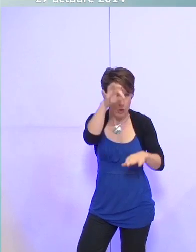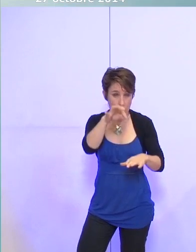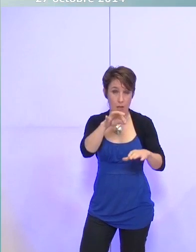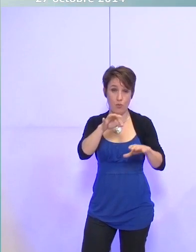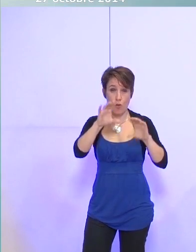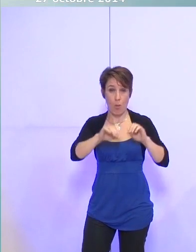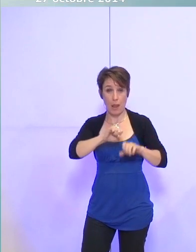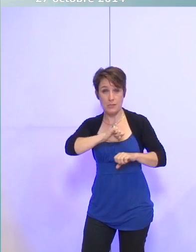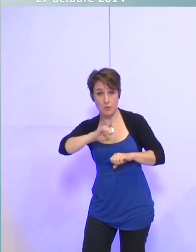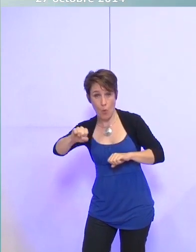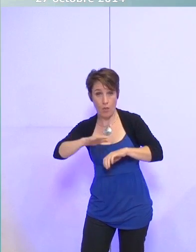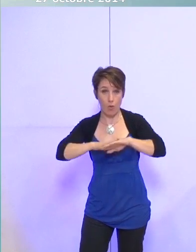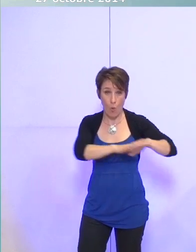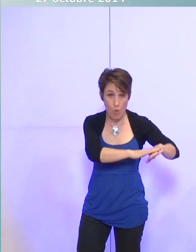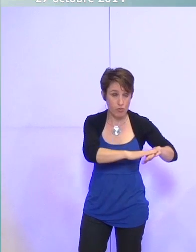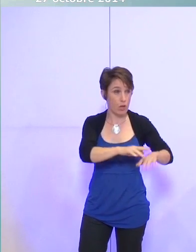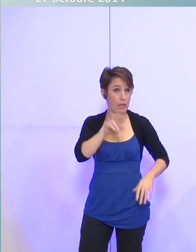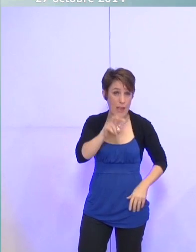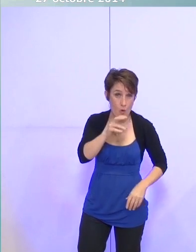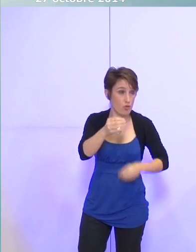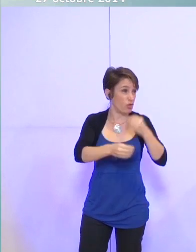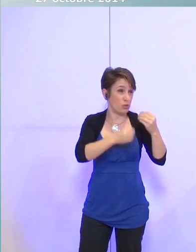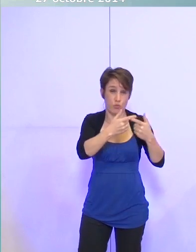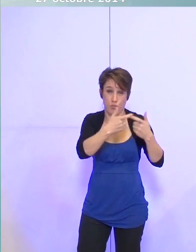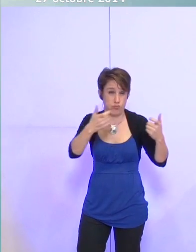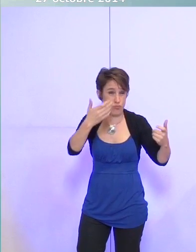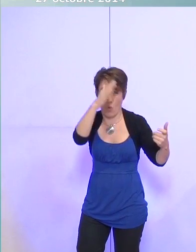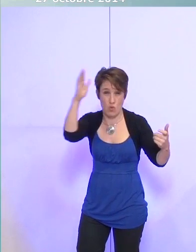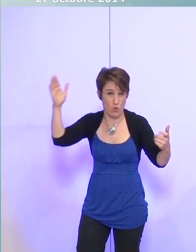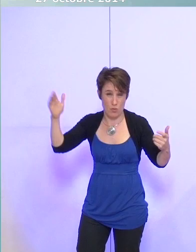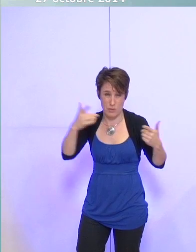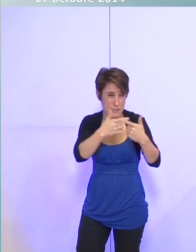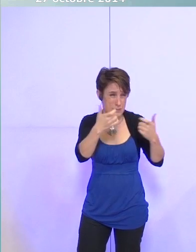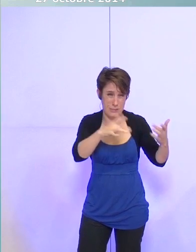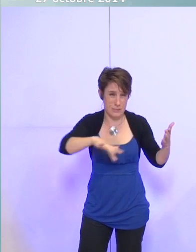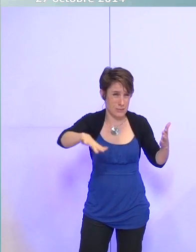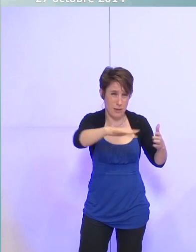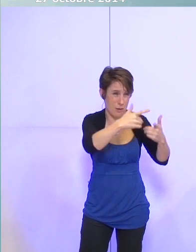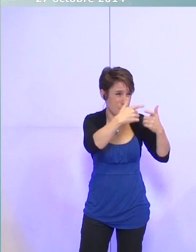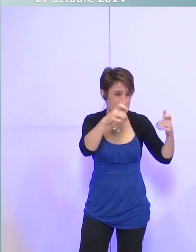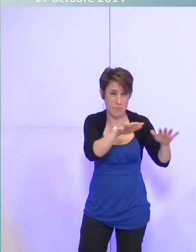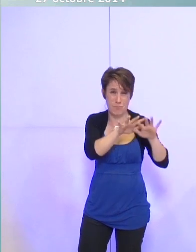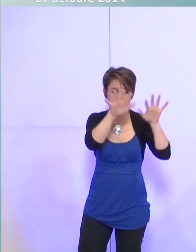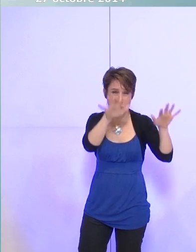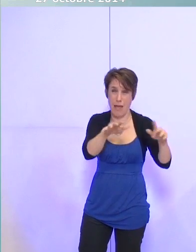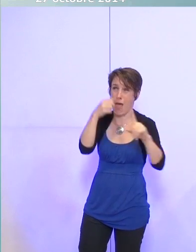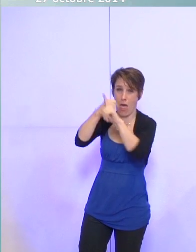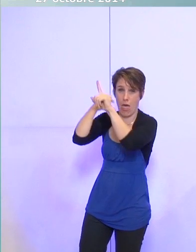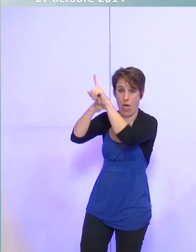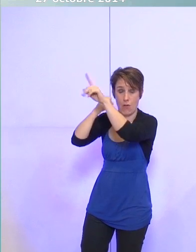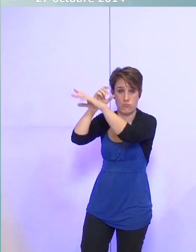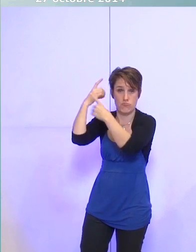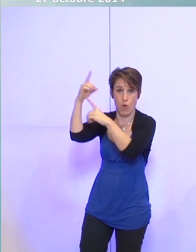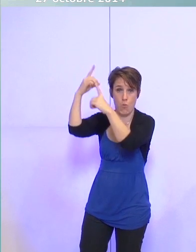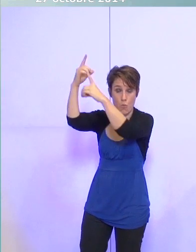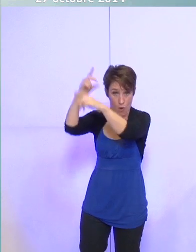de droite, qu'ils soient écologistes ou d'ailleurs, qu'ils soient d'ailleurs parfois